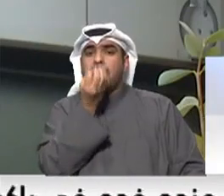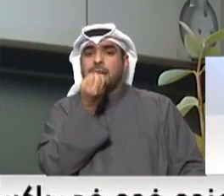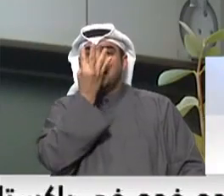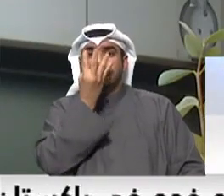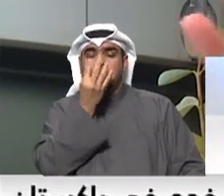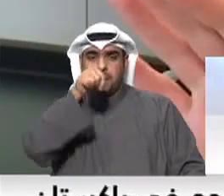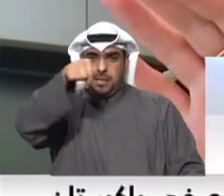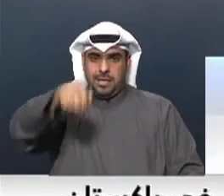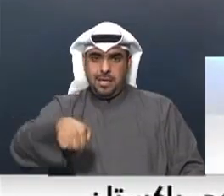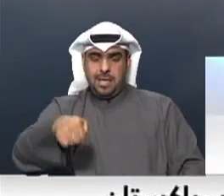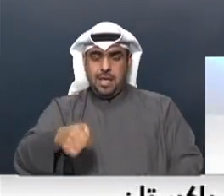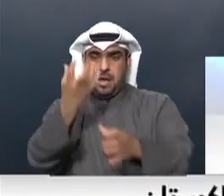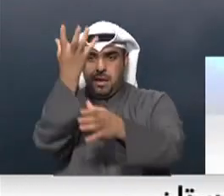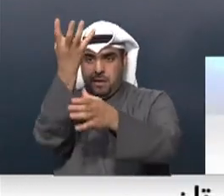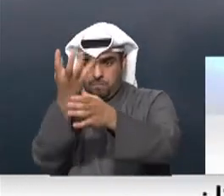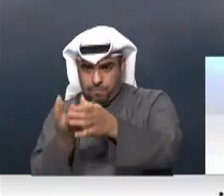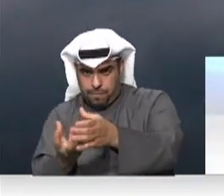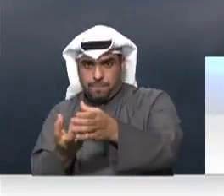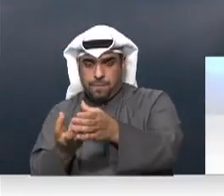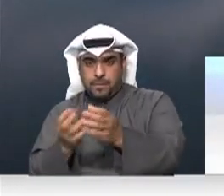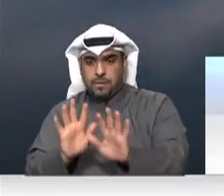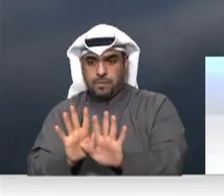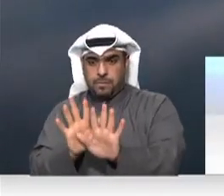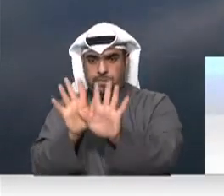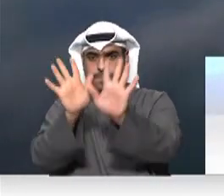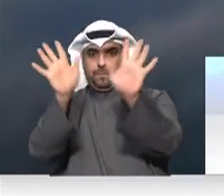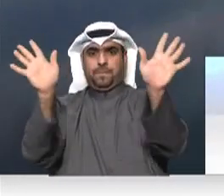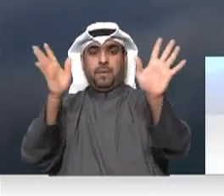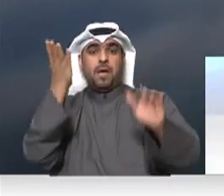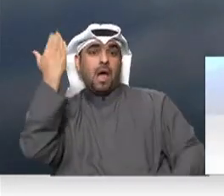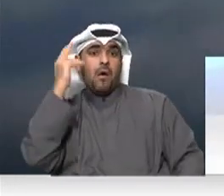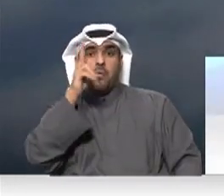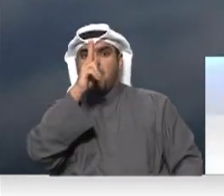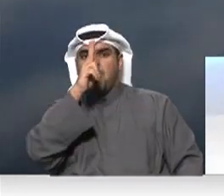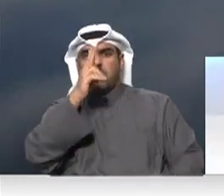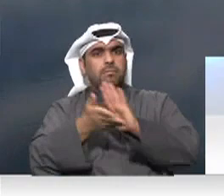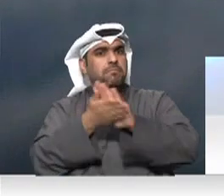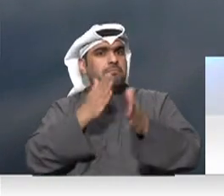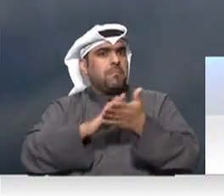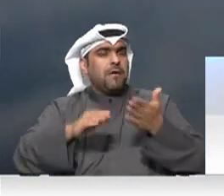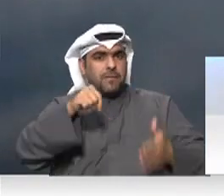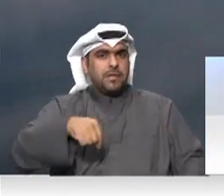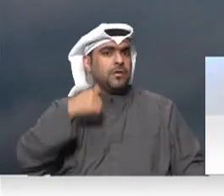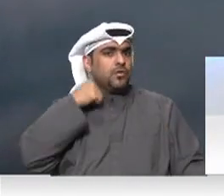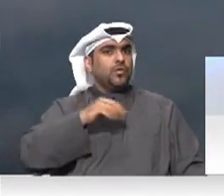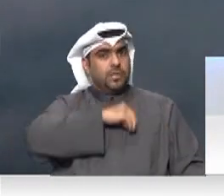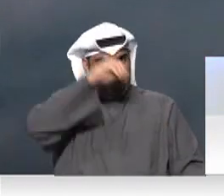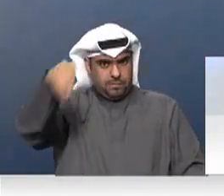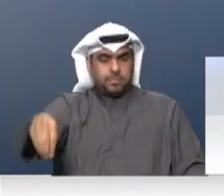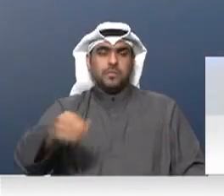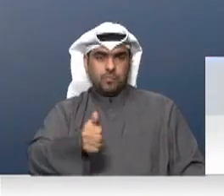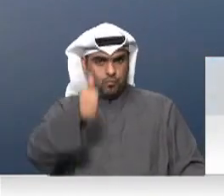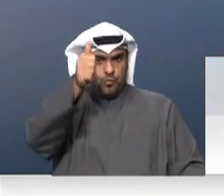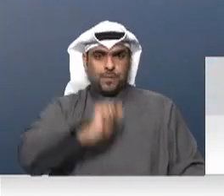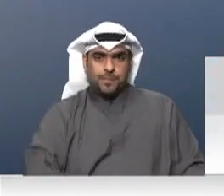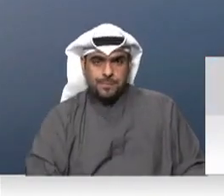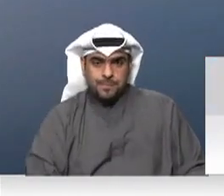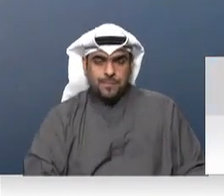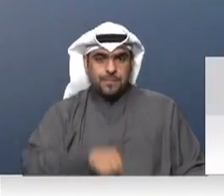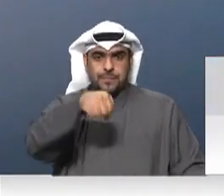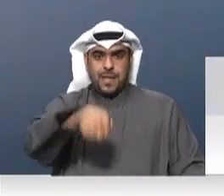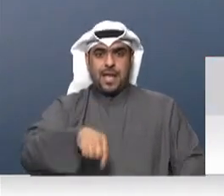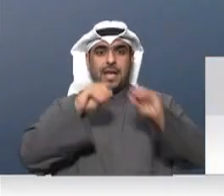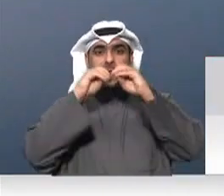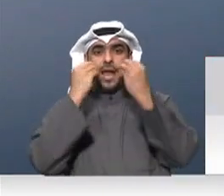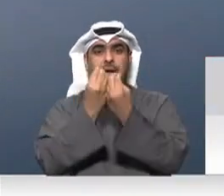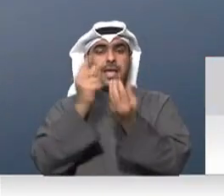بيئه دوله الكويت وانقرضت تقوم اداره المحافظه على التنوع الاحيائي على التوعيه باهميه الحفاظ على البيئه خاصه